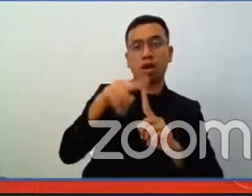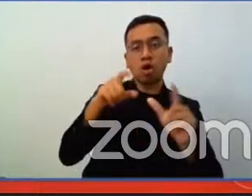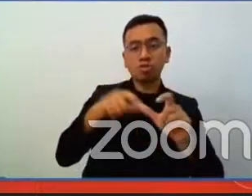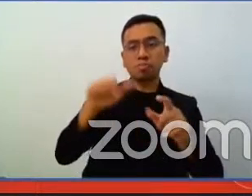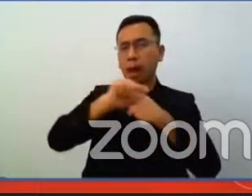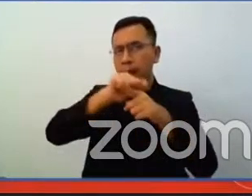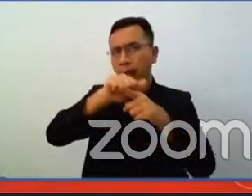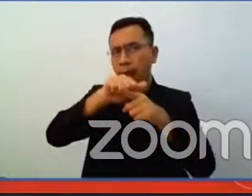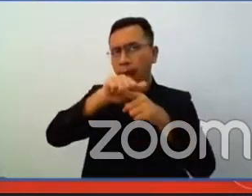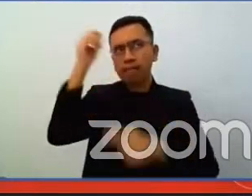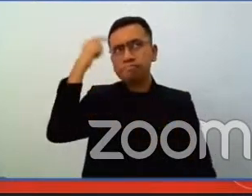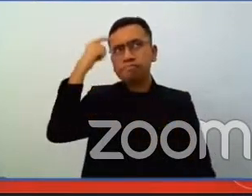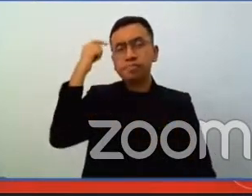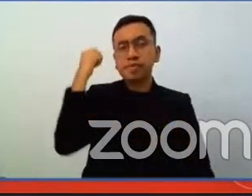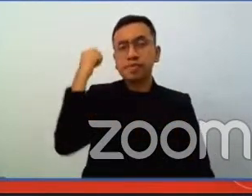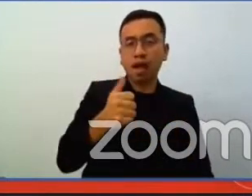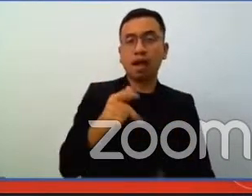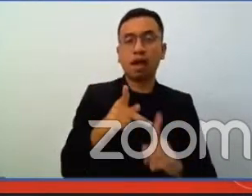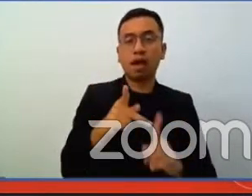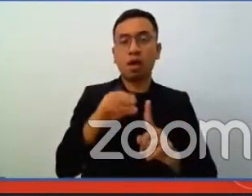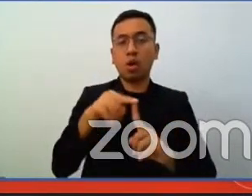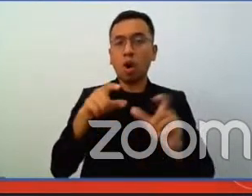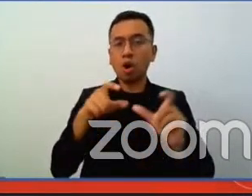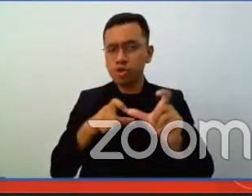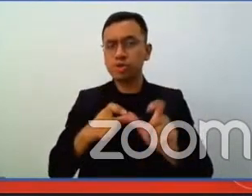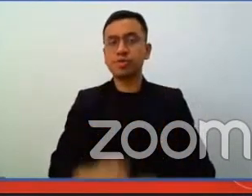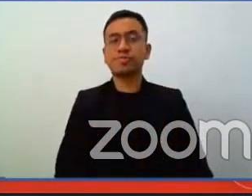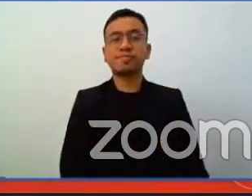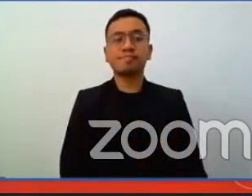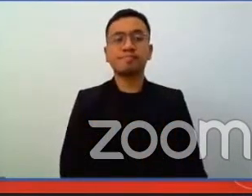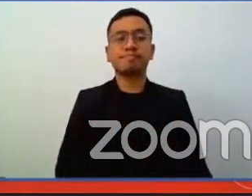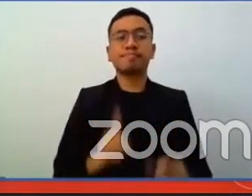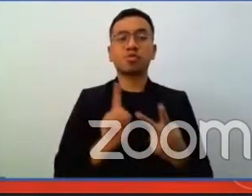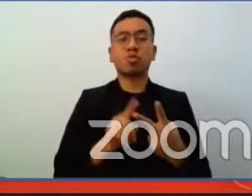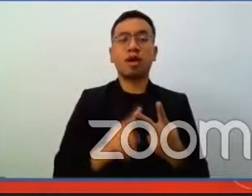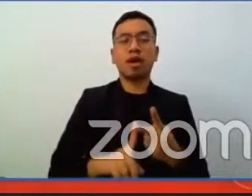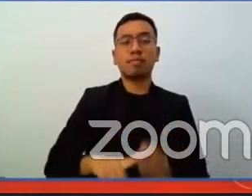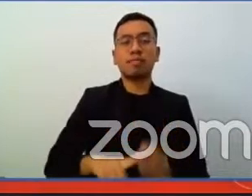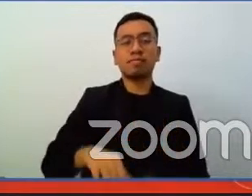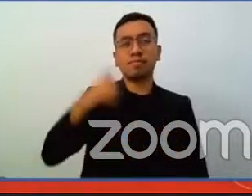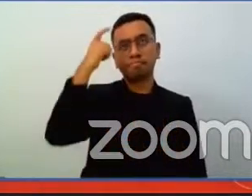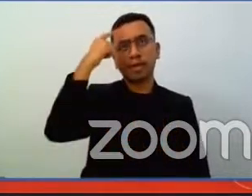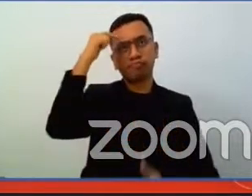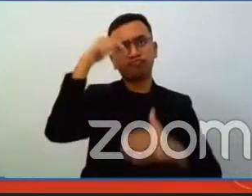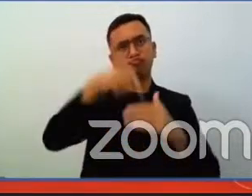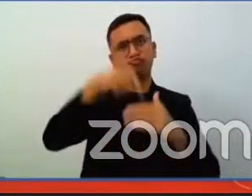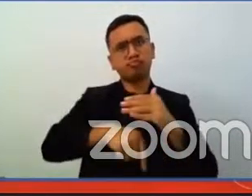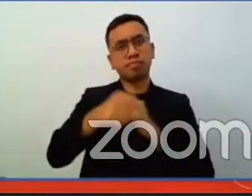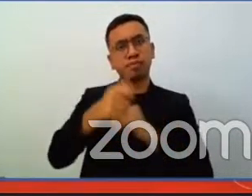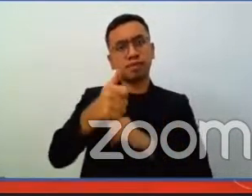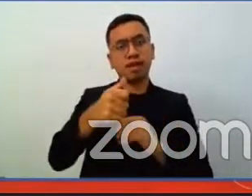skills. Yang kedua adalah meningkatkan critical thinking dan kreativitas.